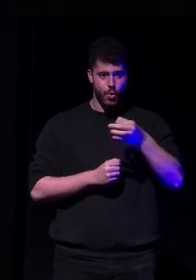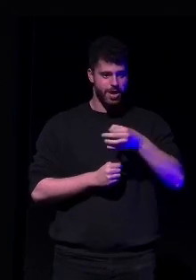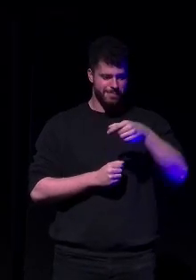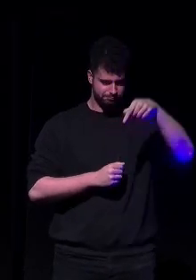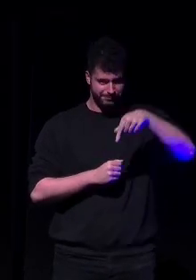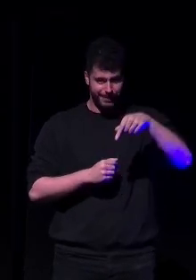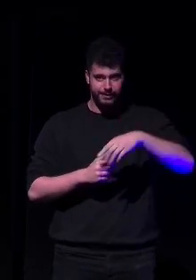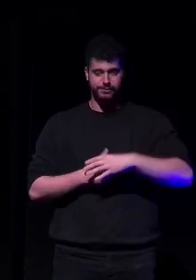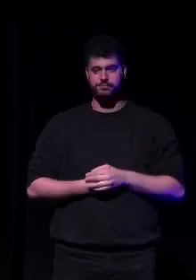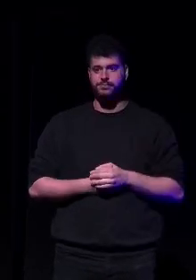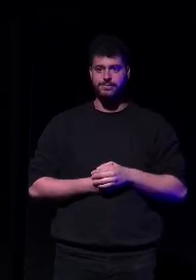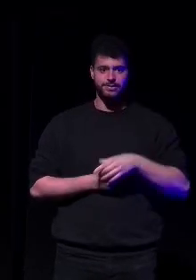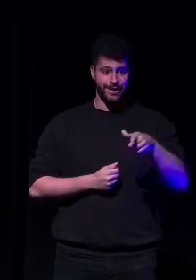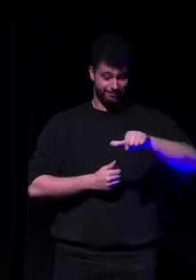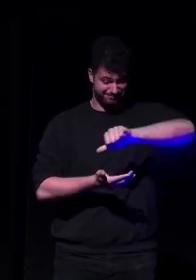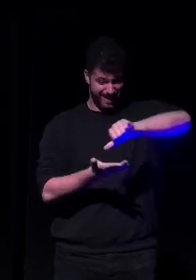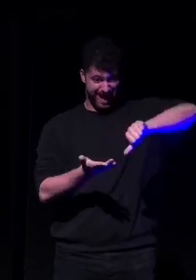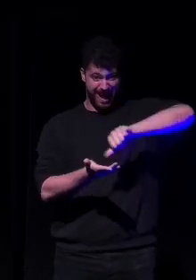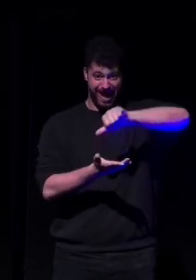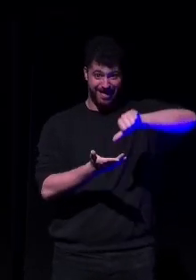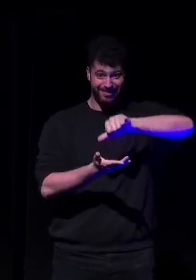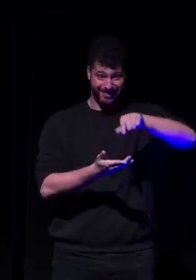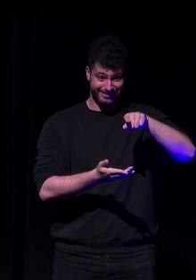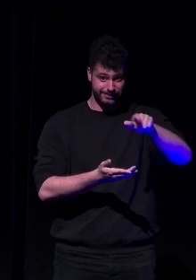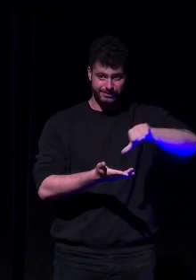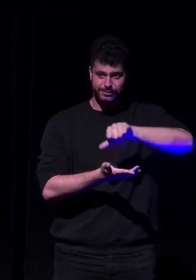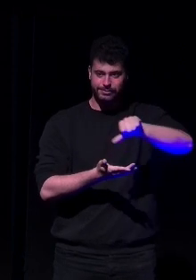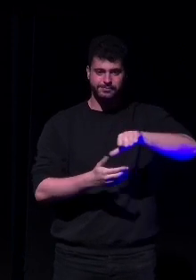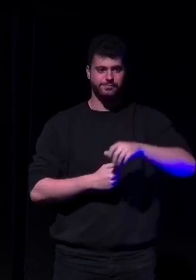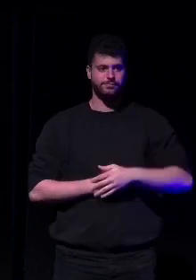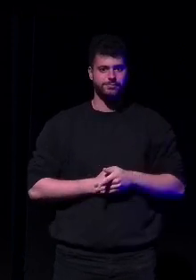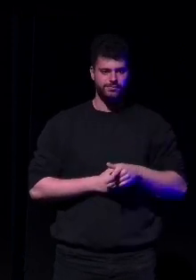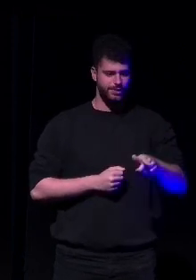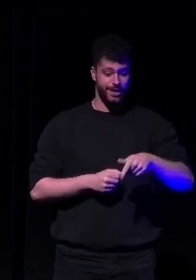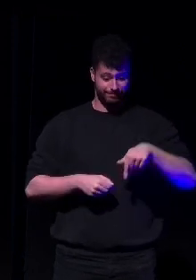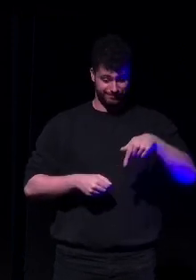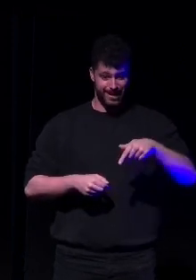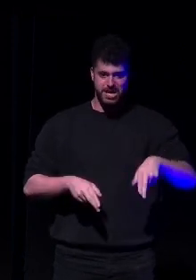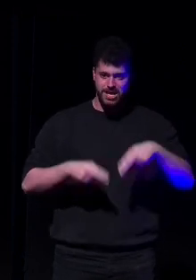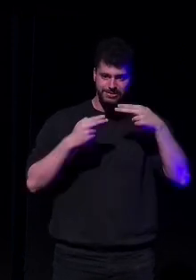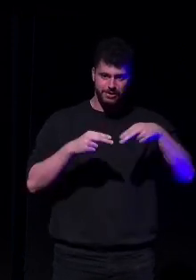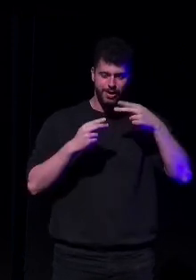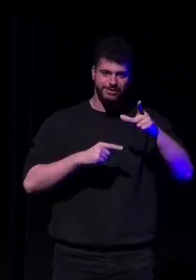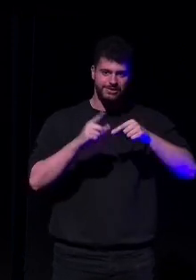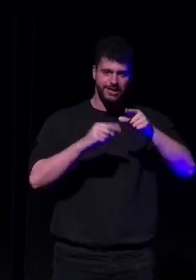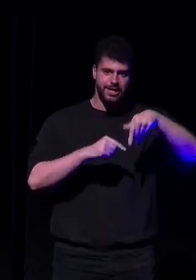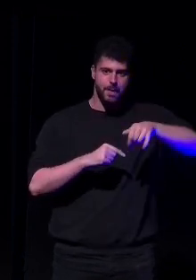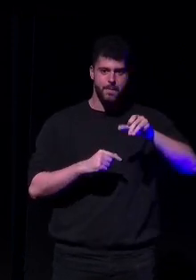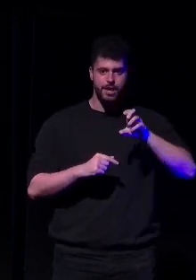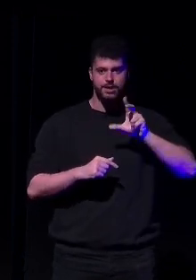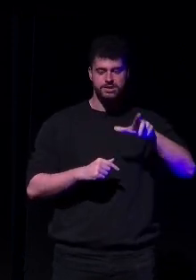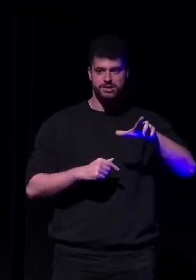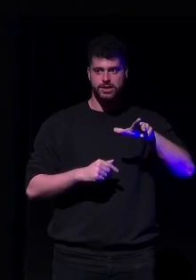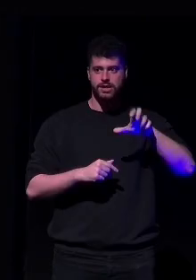d'aquí i que amb ella es fa un oli, doncs, que no només es fa servir als tots els restaurants amb estrella Michelin, que en són uns quants que hi ha a